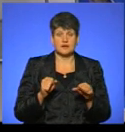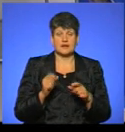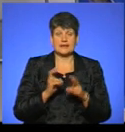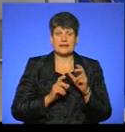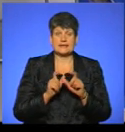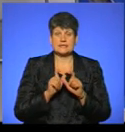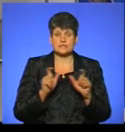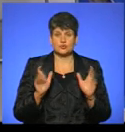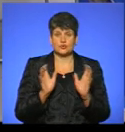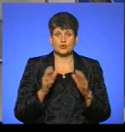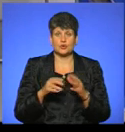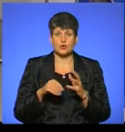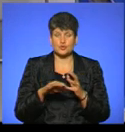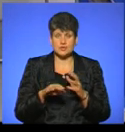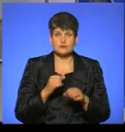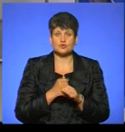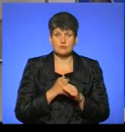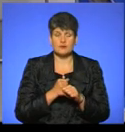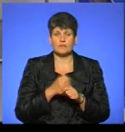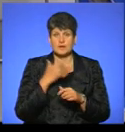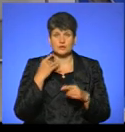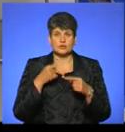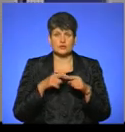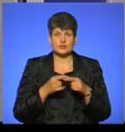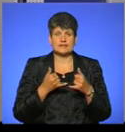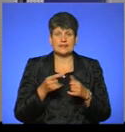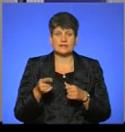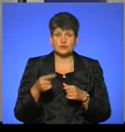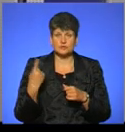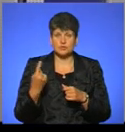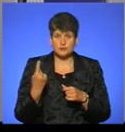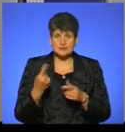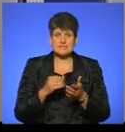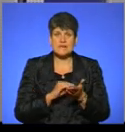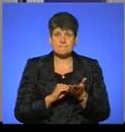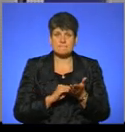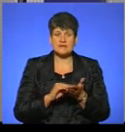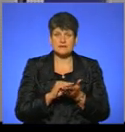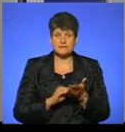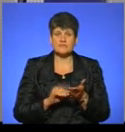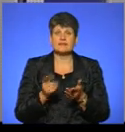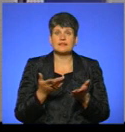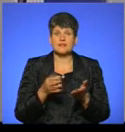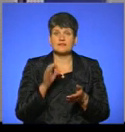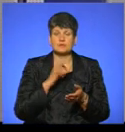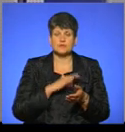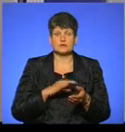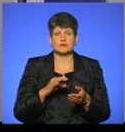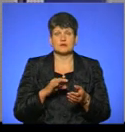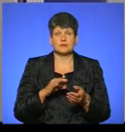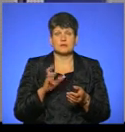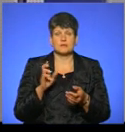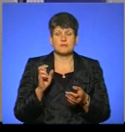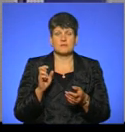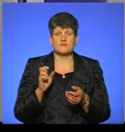ряд технологій, власне, для Тернопільської області і запатентував, де використовуються відходи